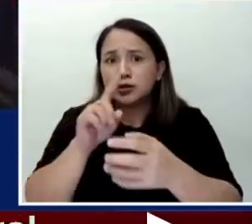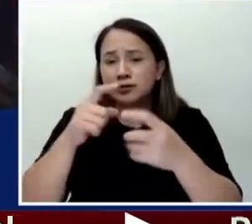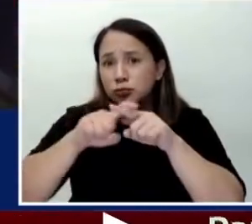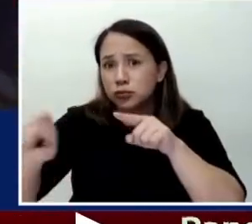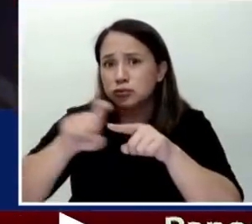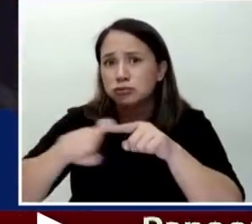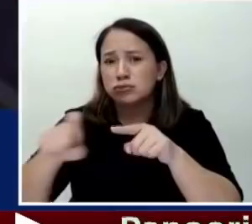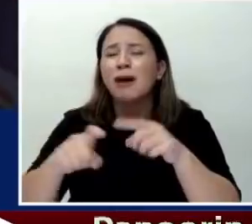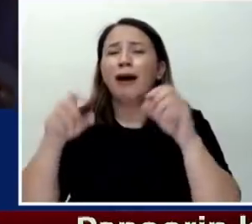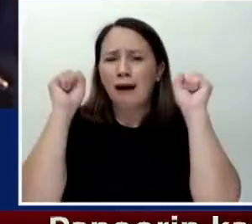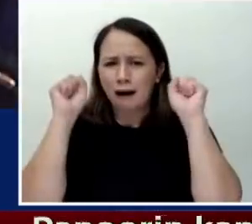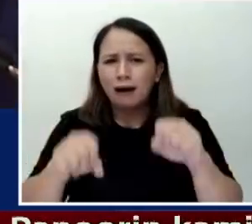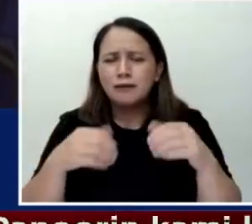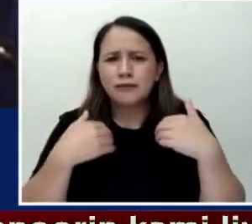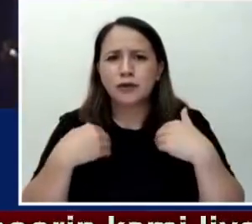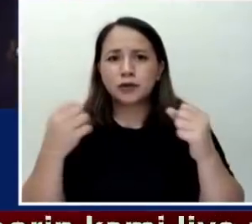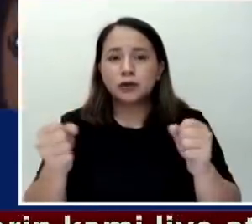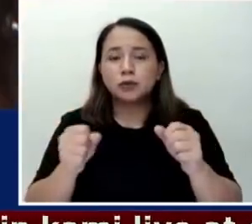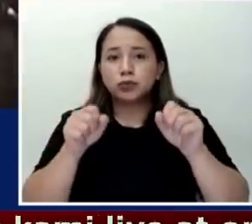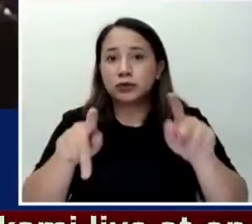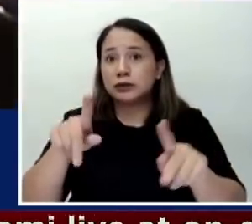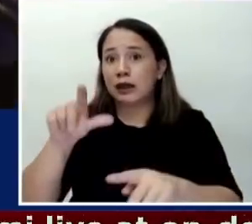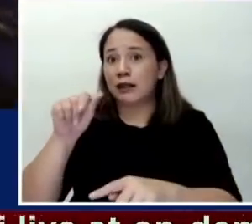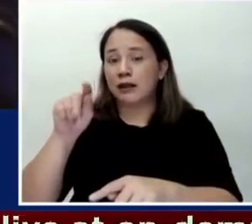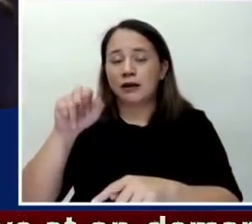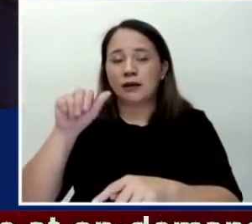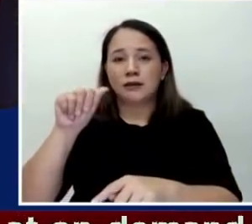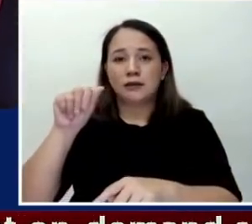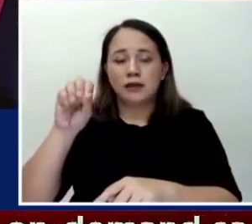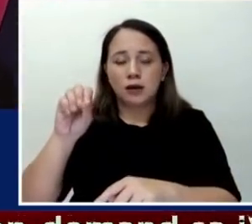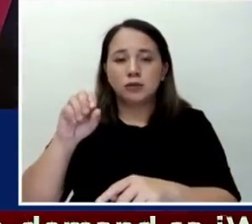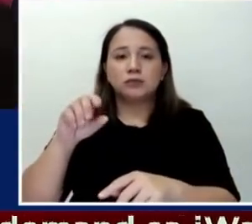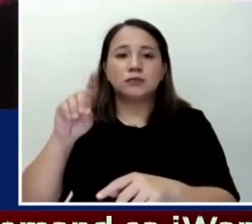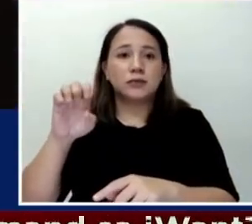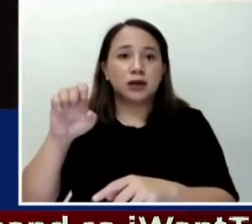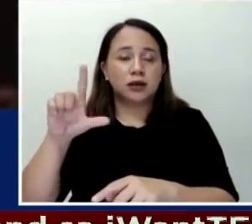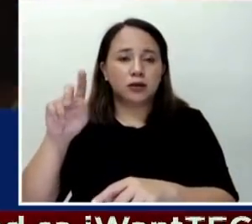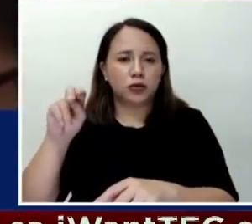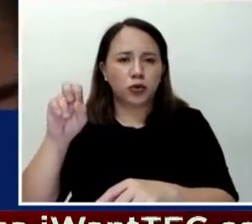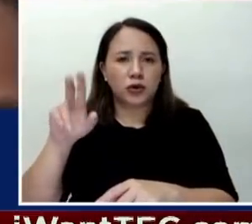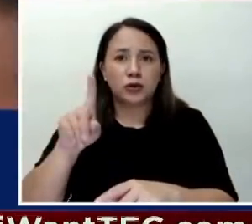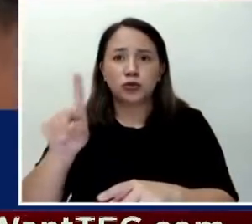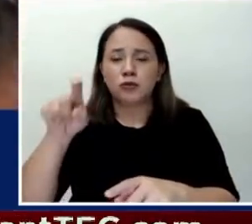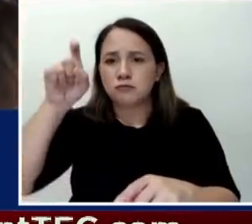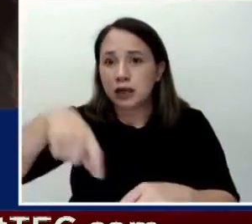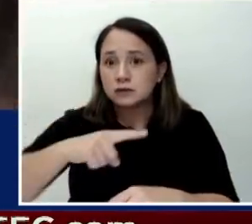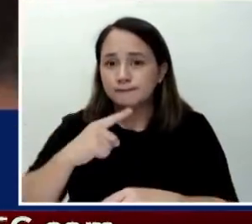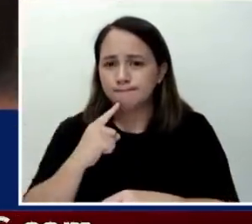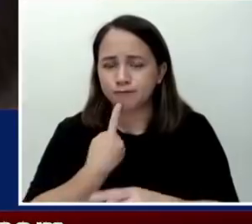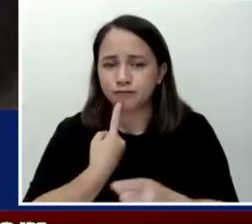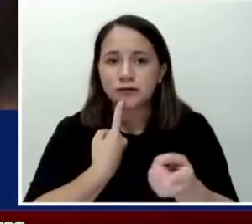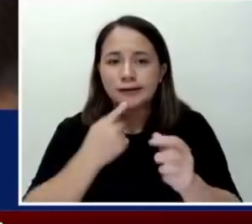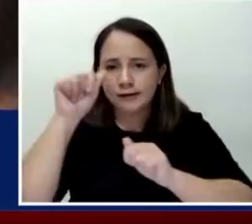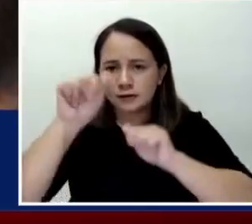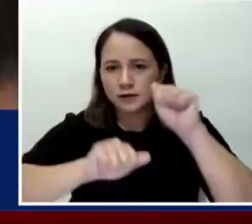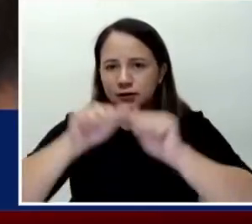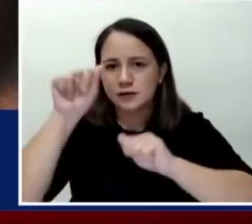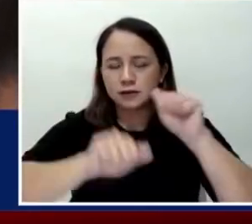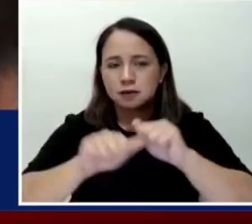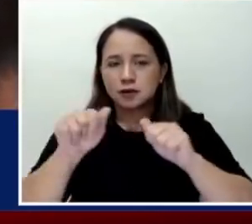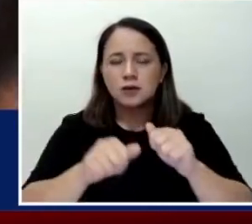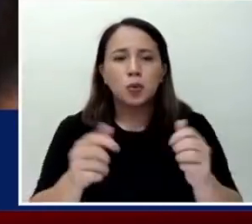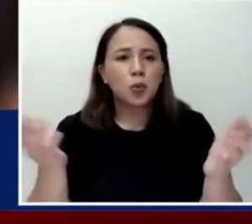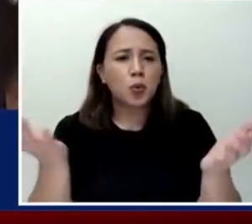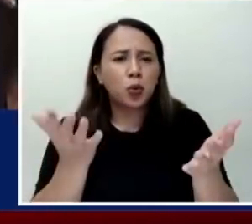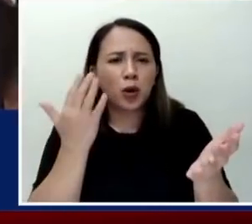malaki yung opportunity lalo dito sa Lanao del Norte na kailangan siyang seryosohin na i-assess saan ba yung